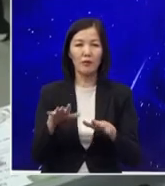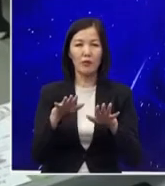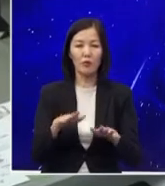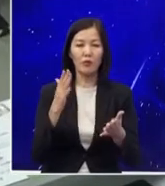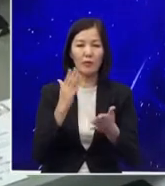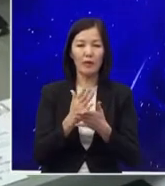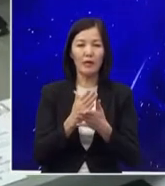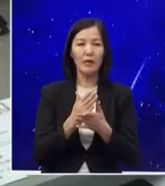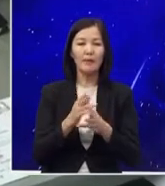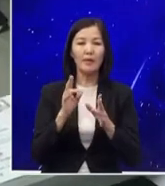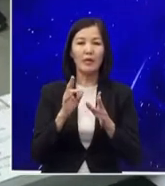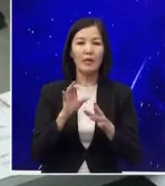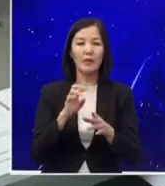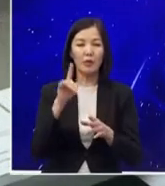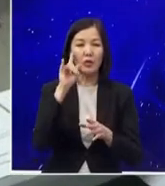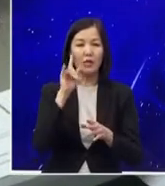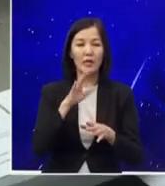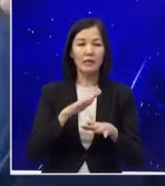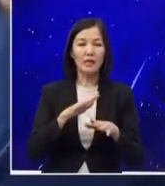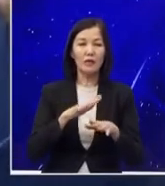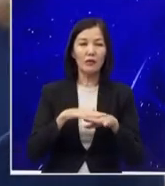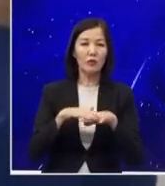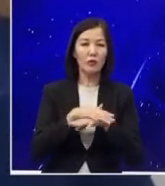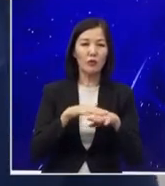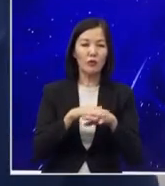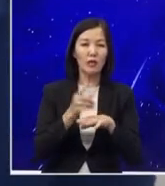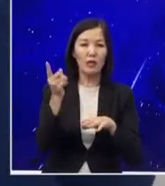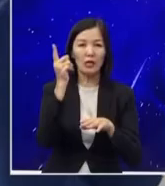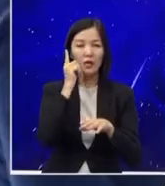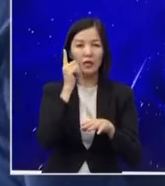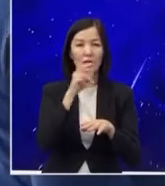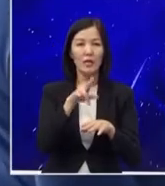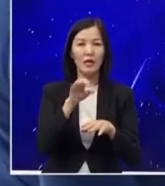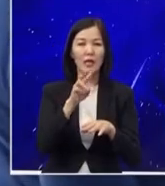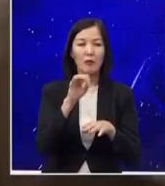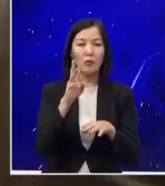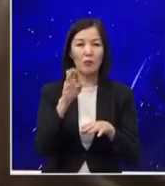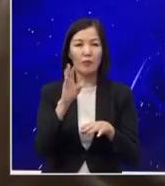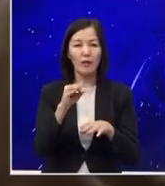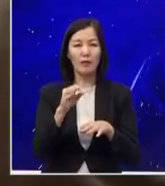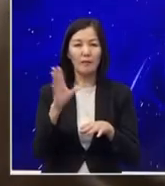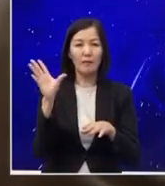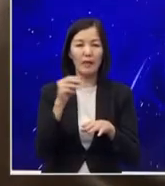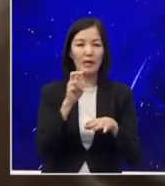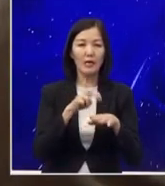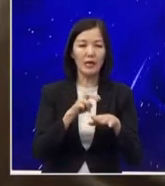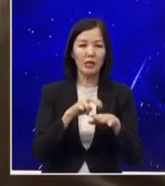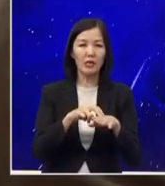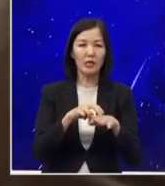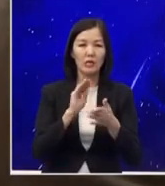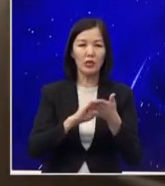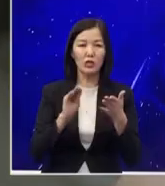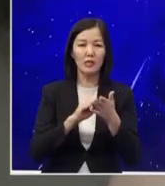тапқан. Тіпті Еңбекші Қазақ тұрғындары ұялы телефондағы Дамумет қосымшасы арқылы кез келген дәрі әрігерге қашықта тұрбағы